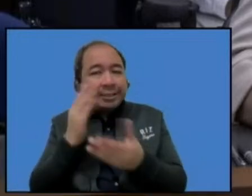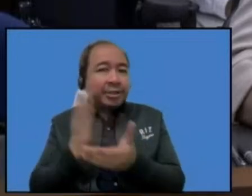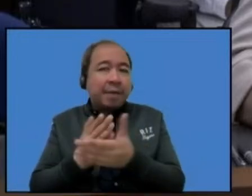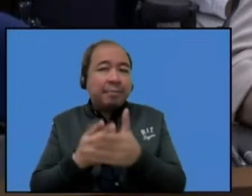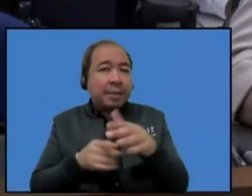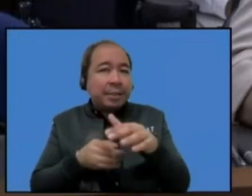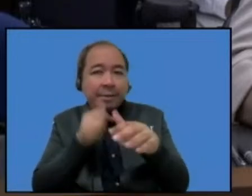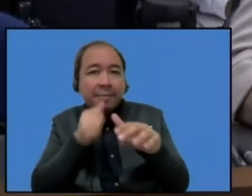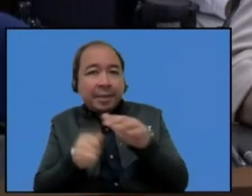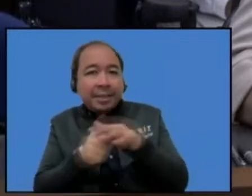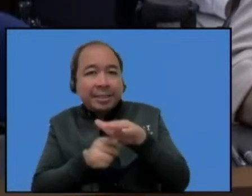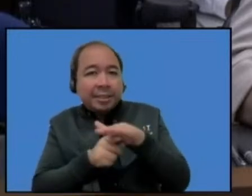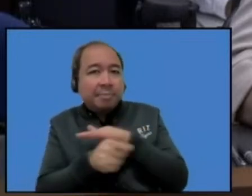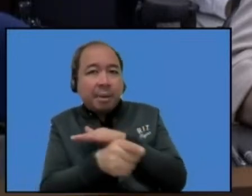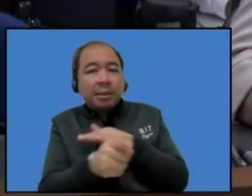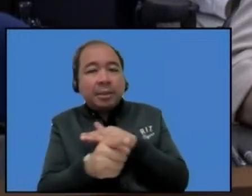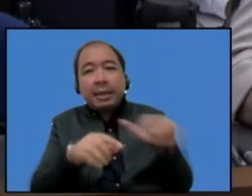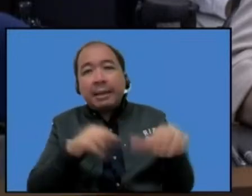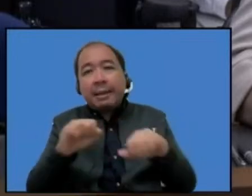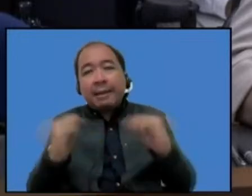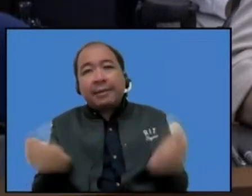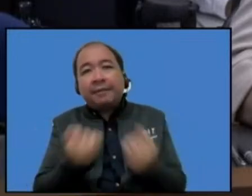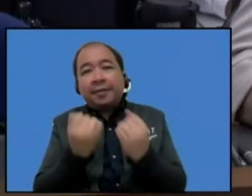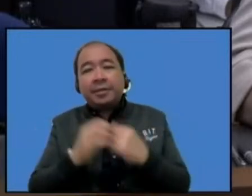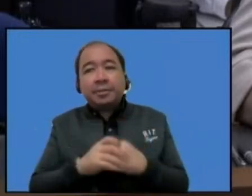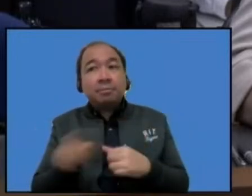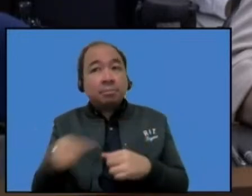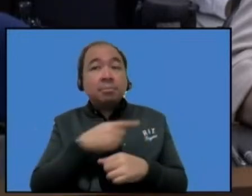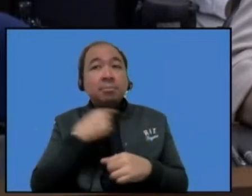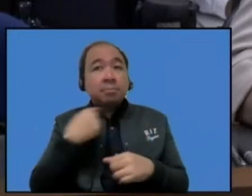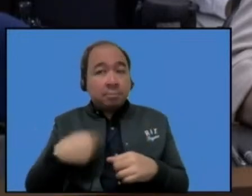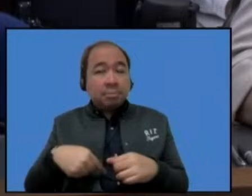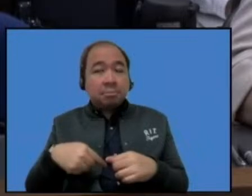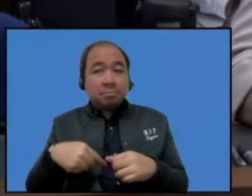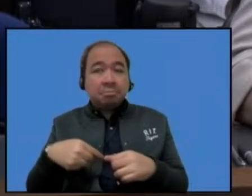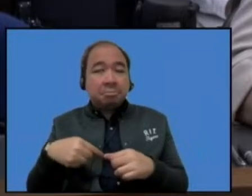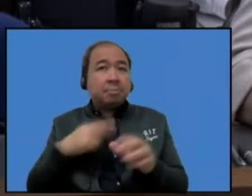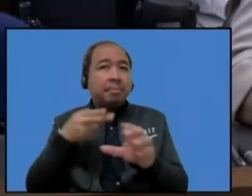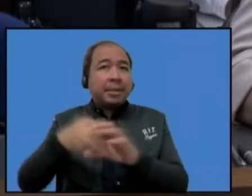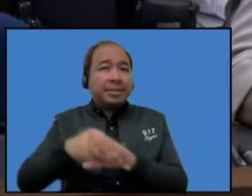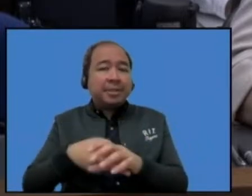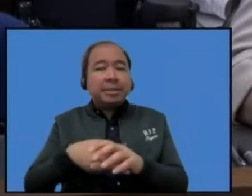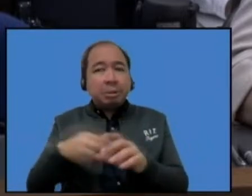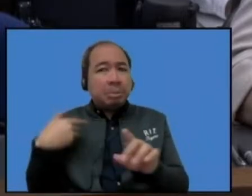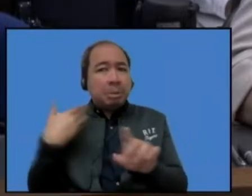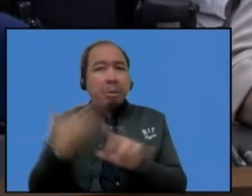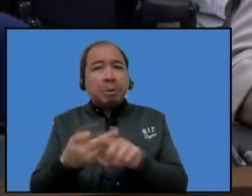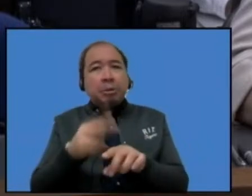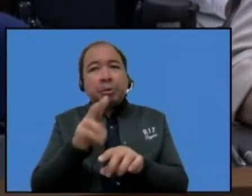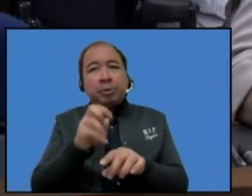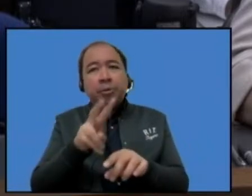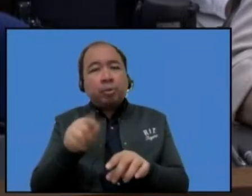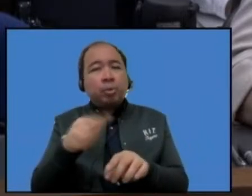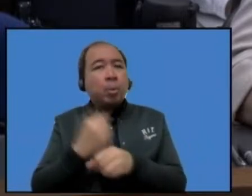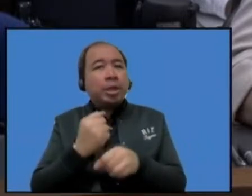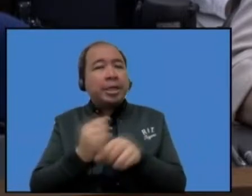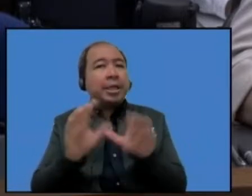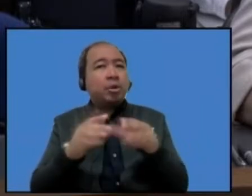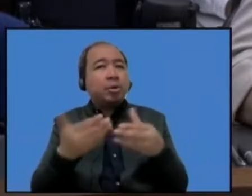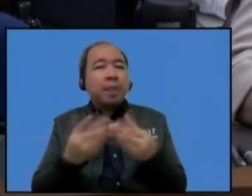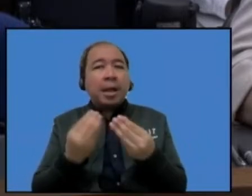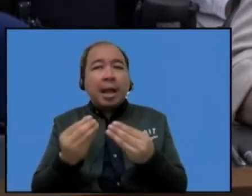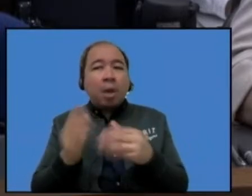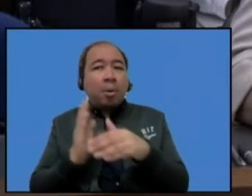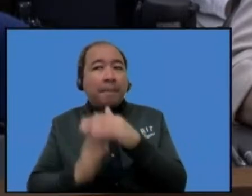员的身份。 参与联合国打击跨国有组织犯罪公约偷运渔民工作组会议相关活